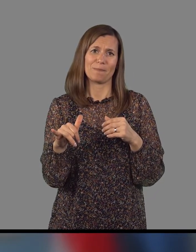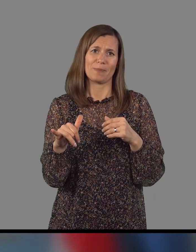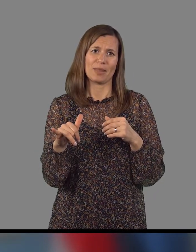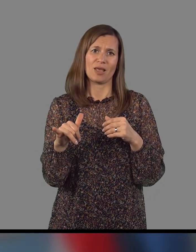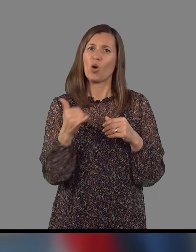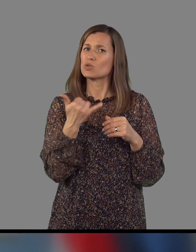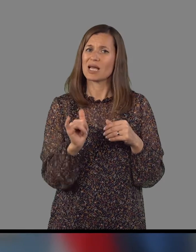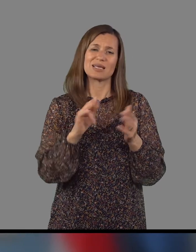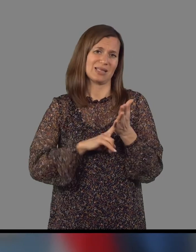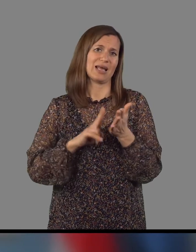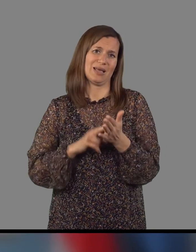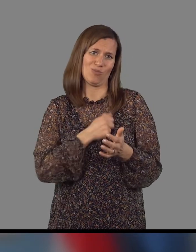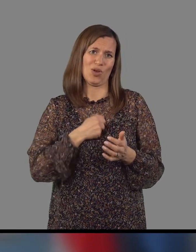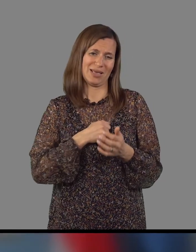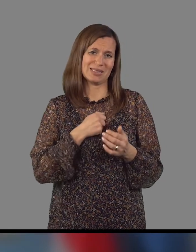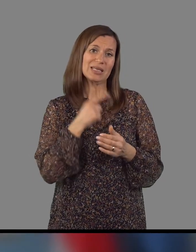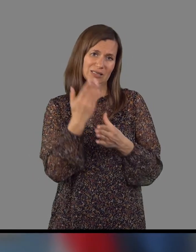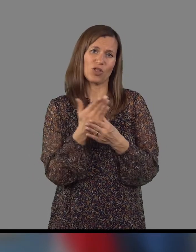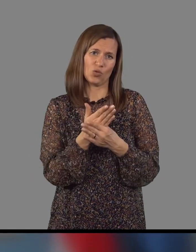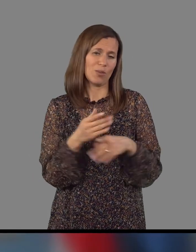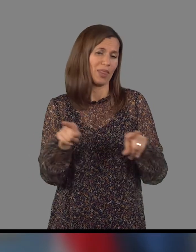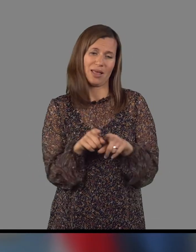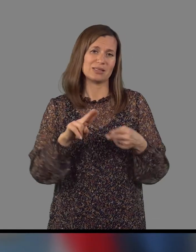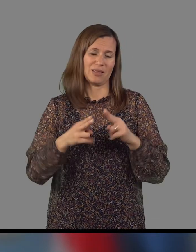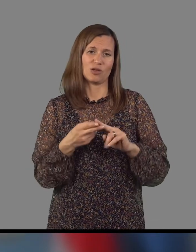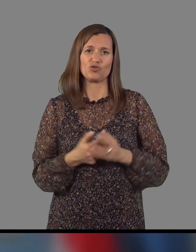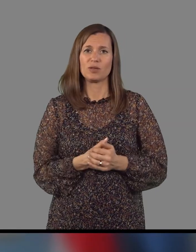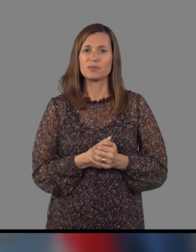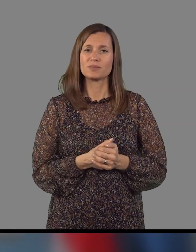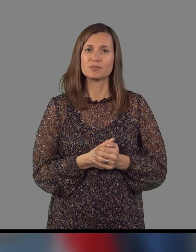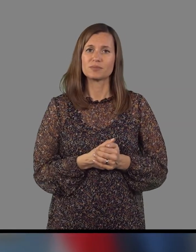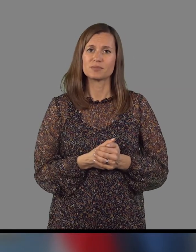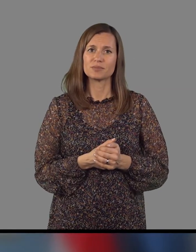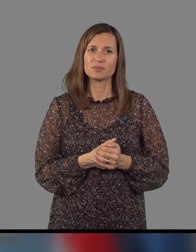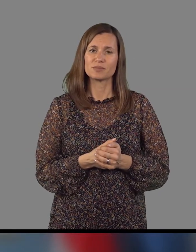ob vsakih znakih bolezni pravzaprav svetujemo na enak način.